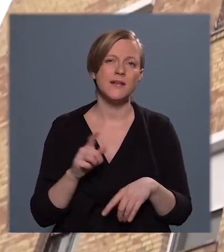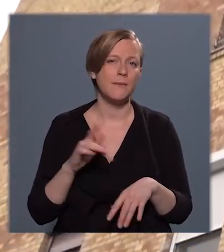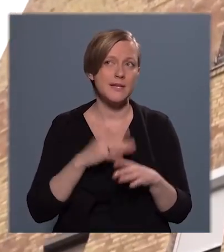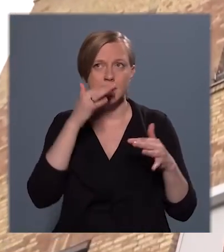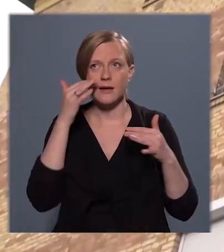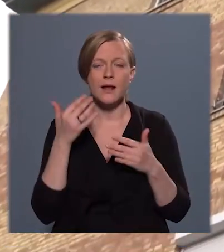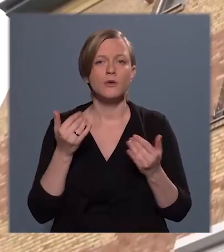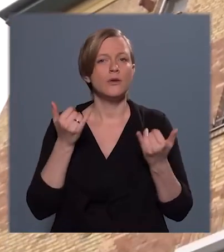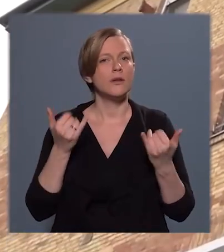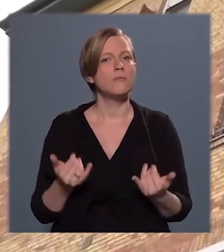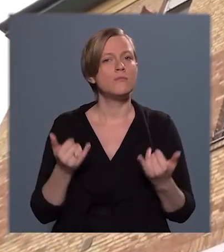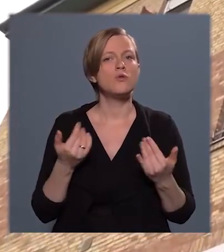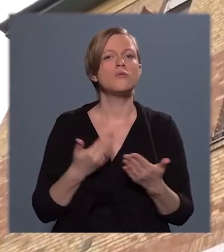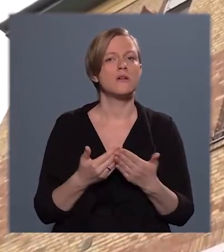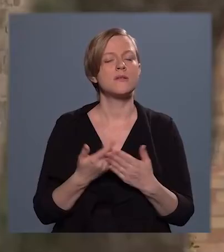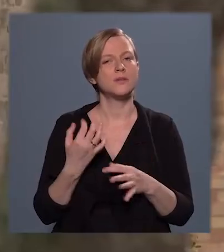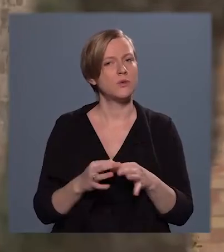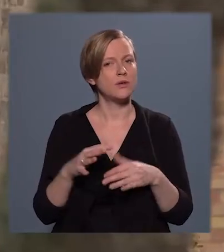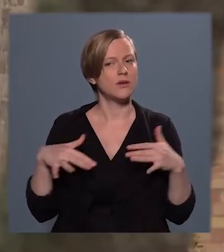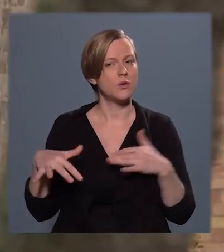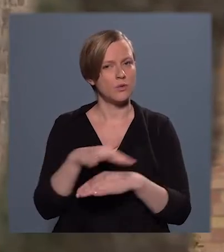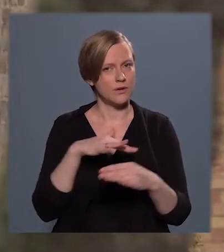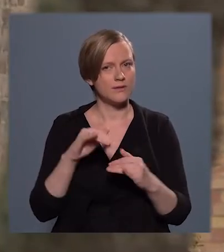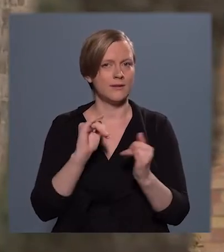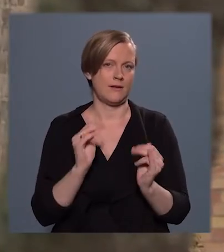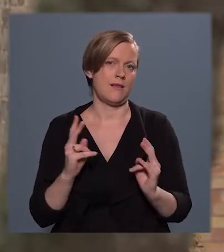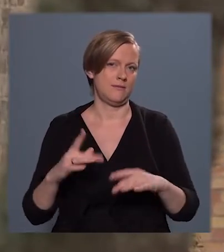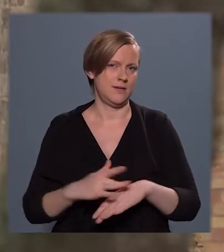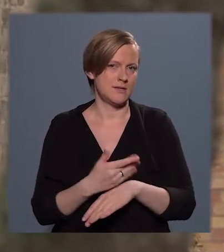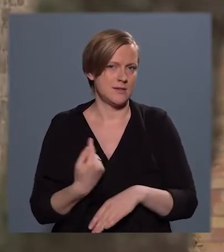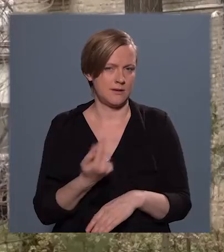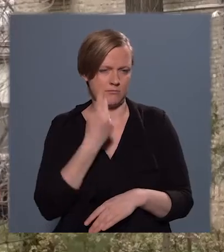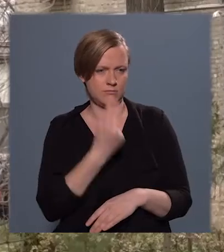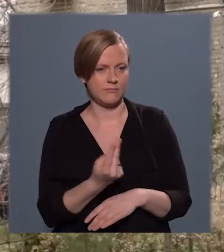most az, ami történik körülötte, igenis érzékelhető. Miről van szó?